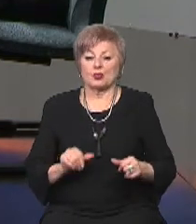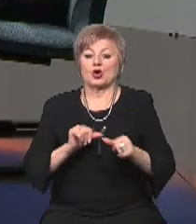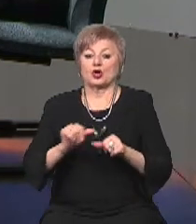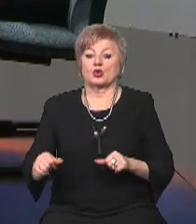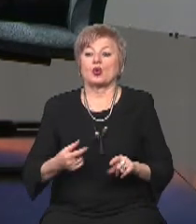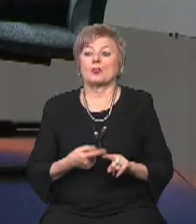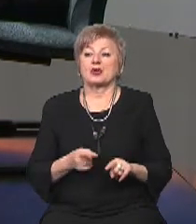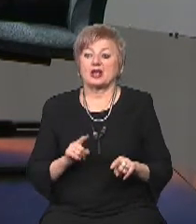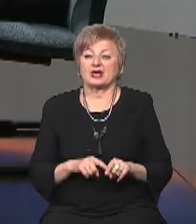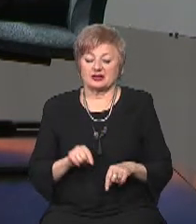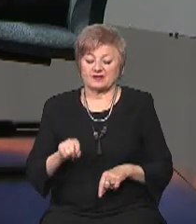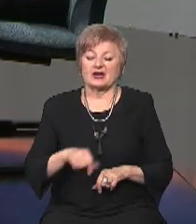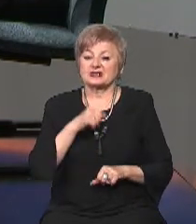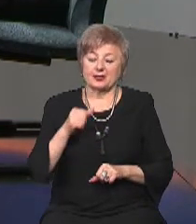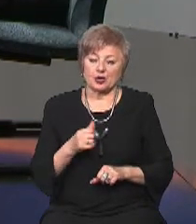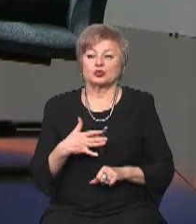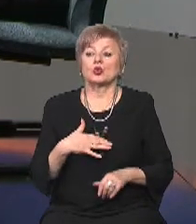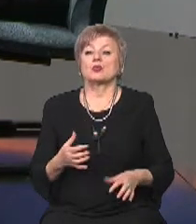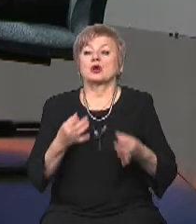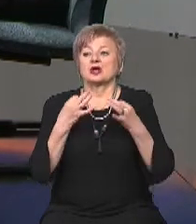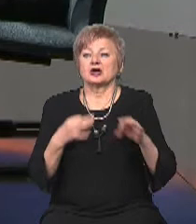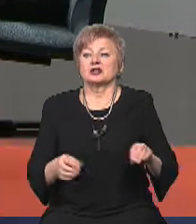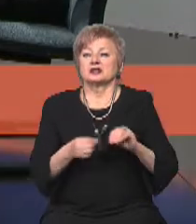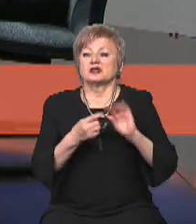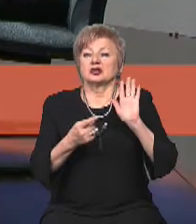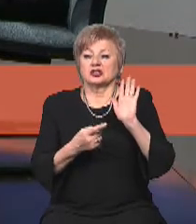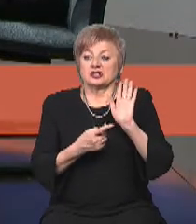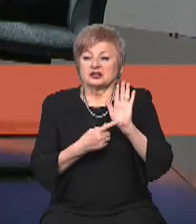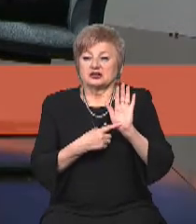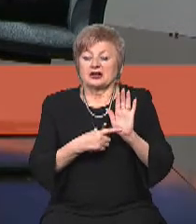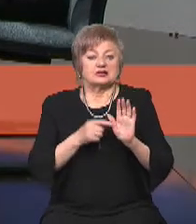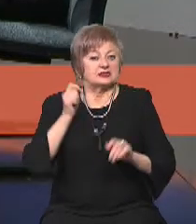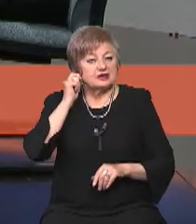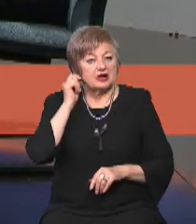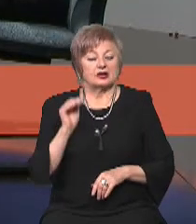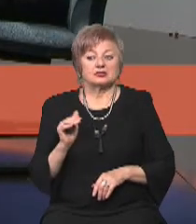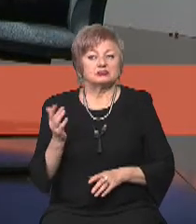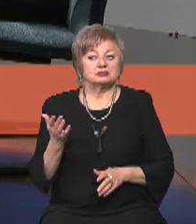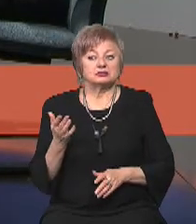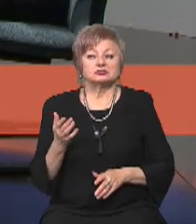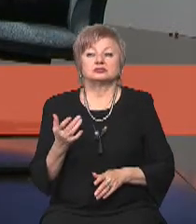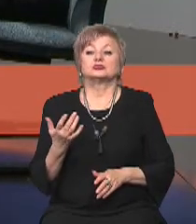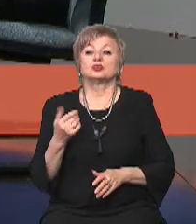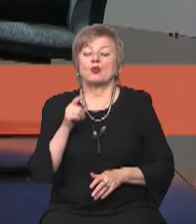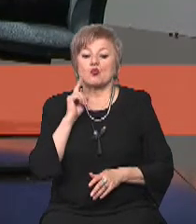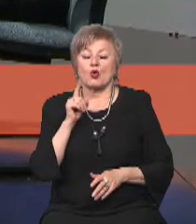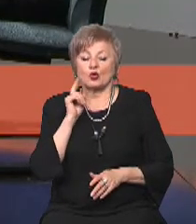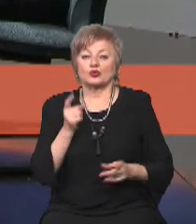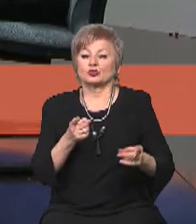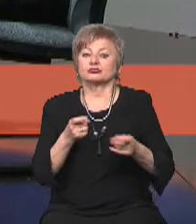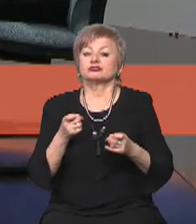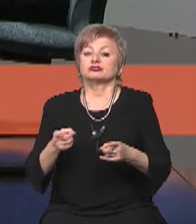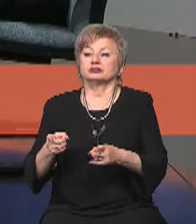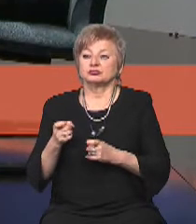того, цьогоріч ми дозволили з 16 років, тобто залучаємо активно молодь